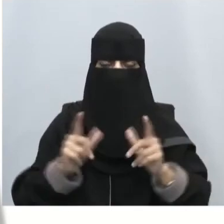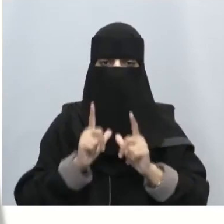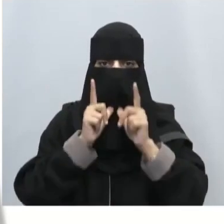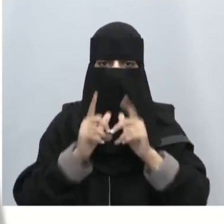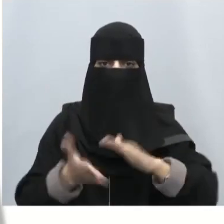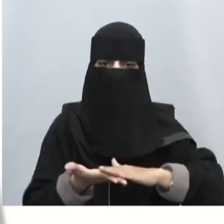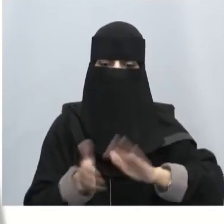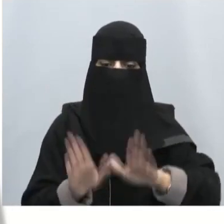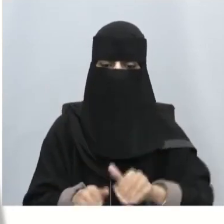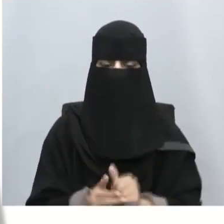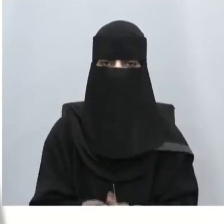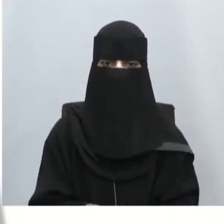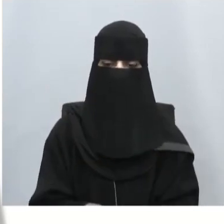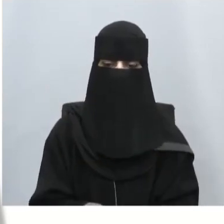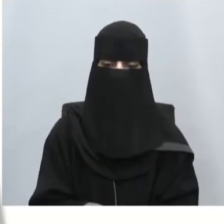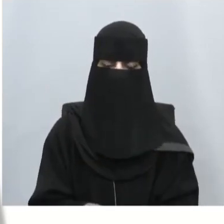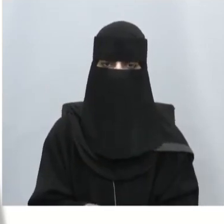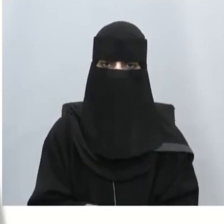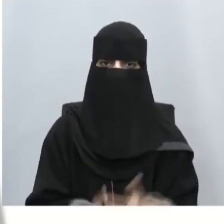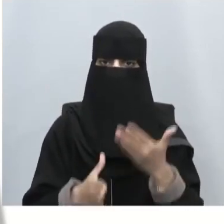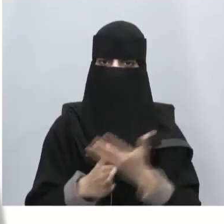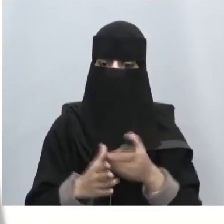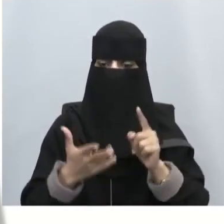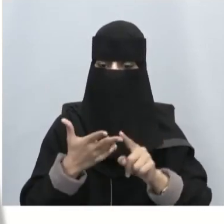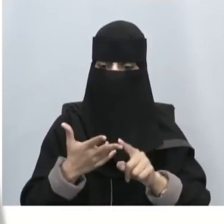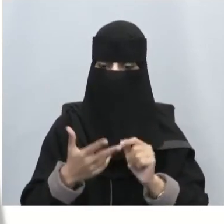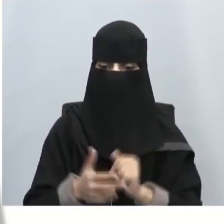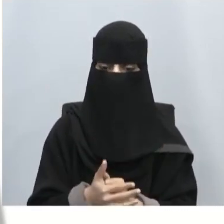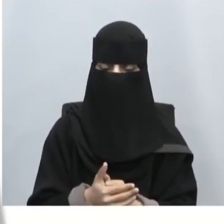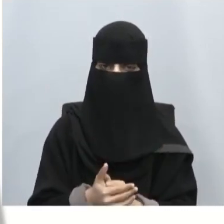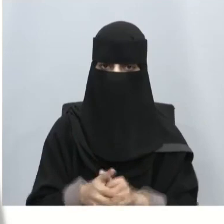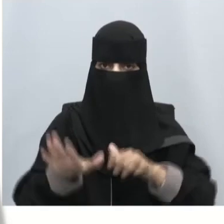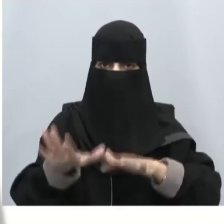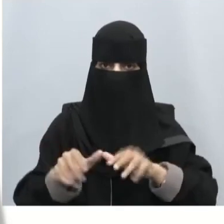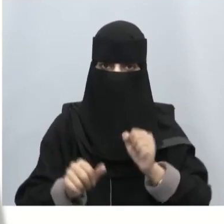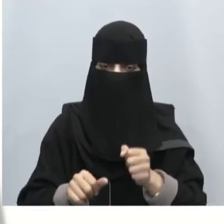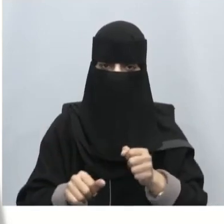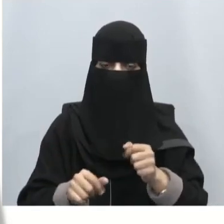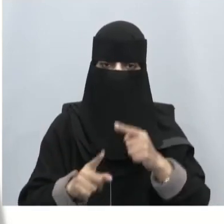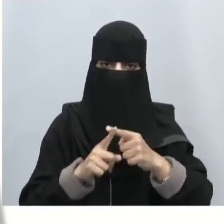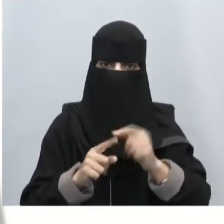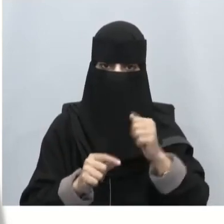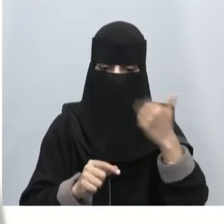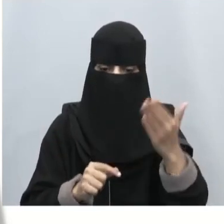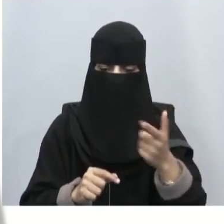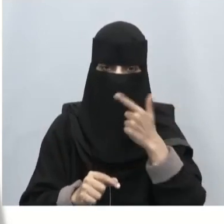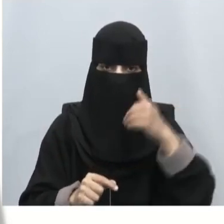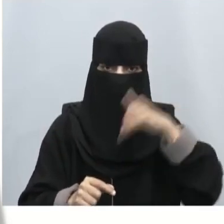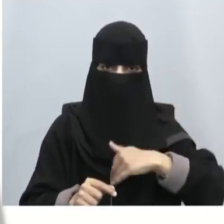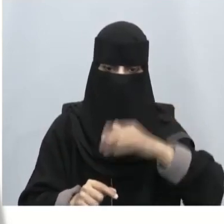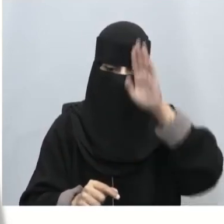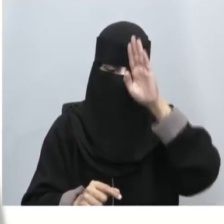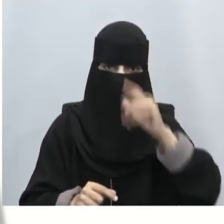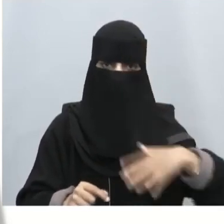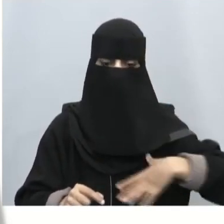اراضيها اما السبب الثالث للحملات الصليبيه هو رغبه ملوك